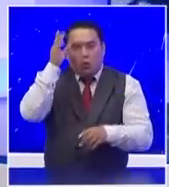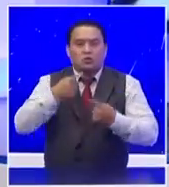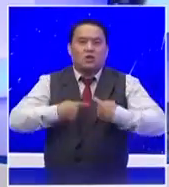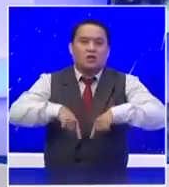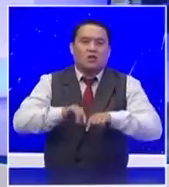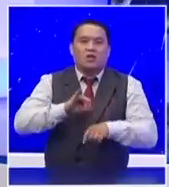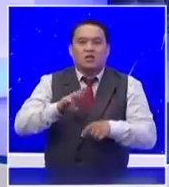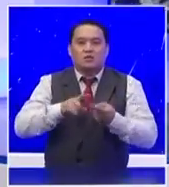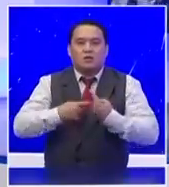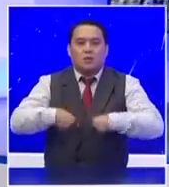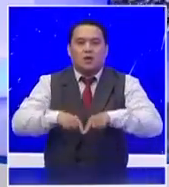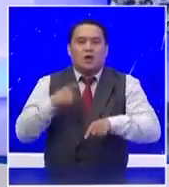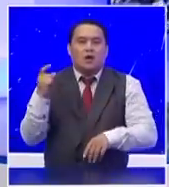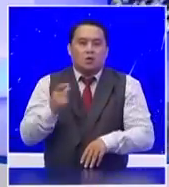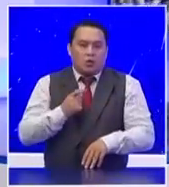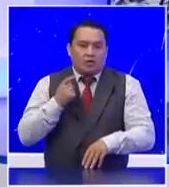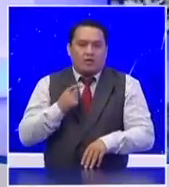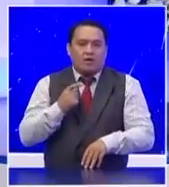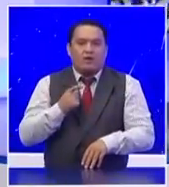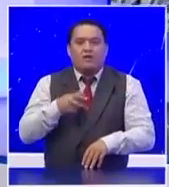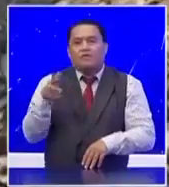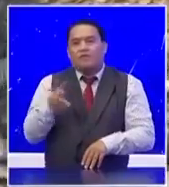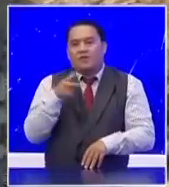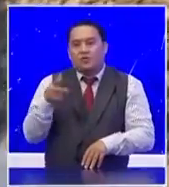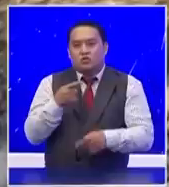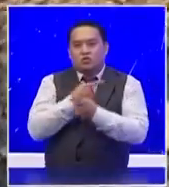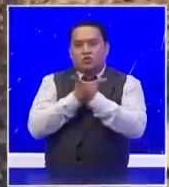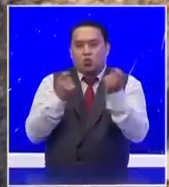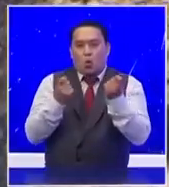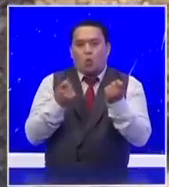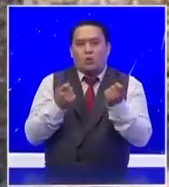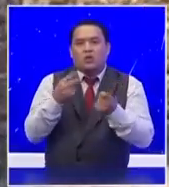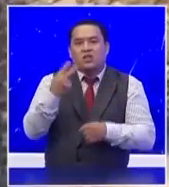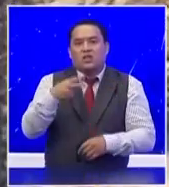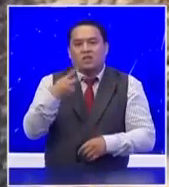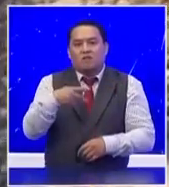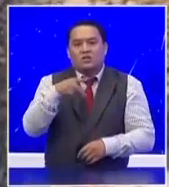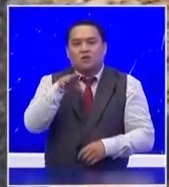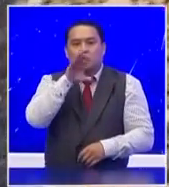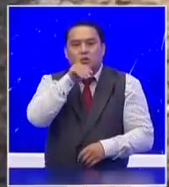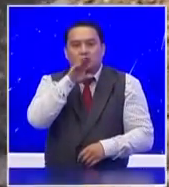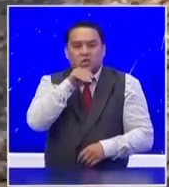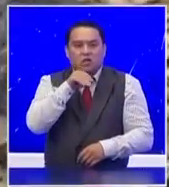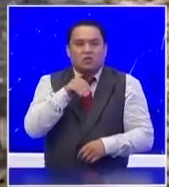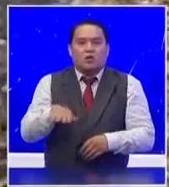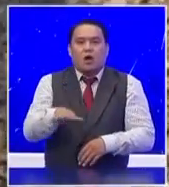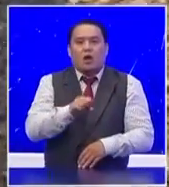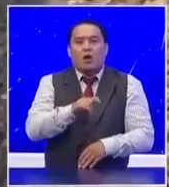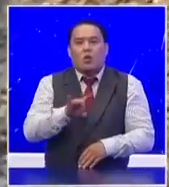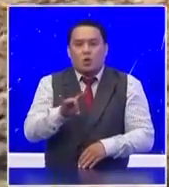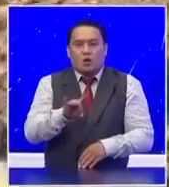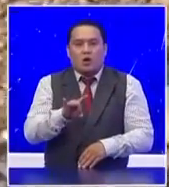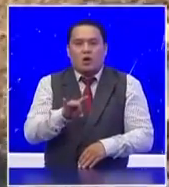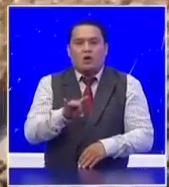организаций, инспекции и департамента экологии. Авторы видео сообщали, что обнаружили не менее 20 птиц на берегу Алаколя